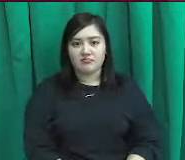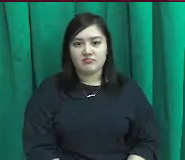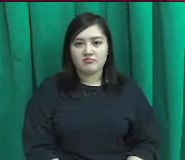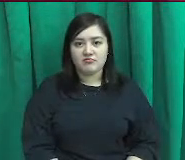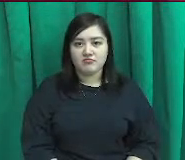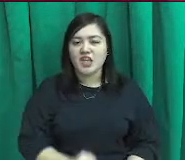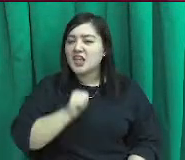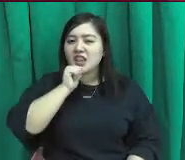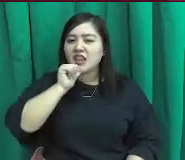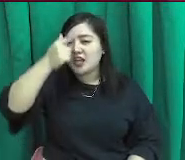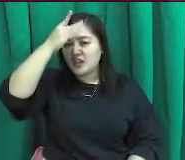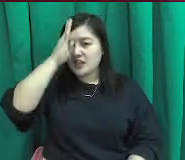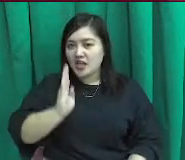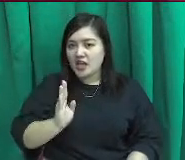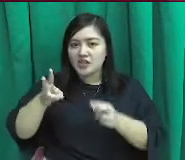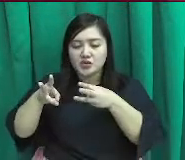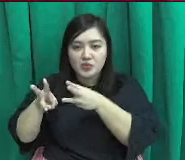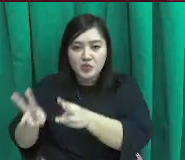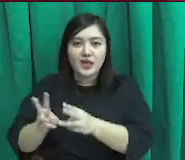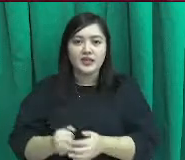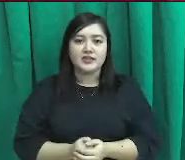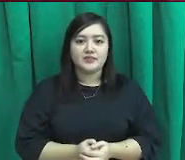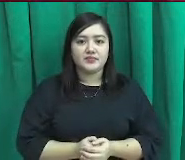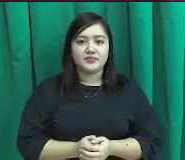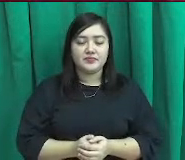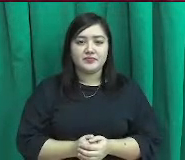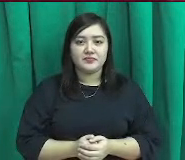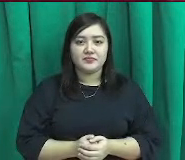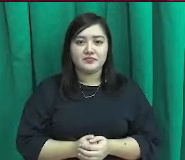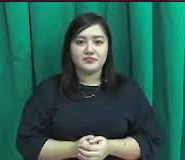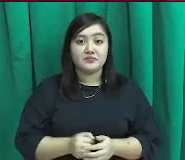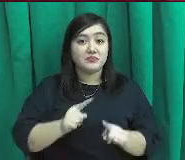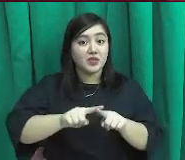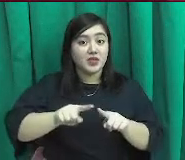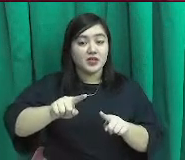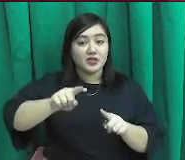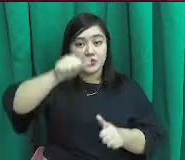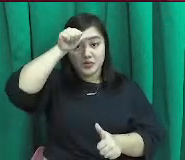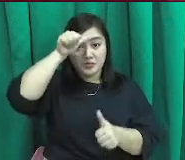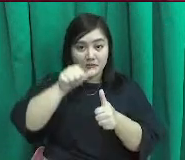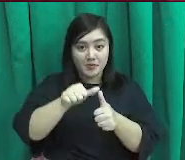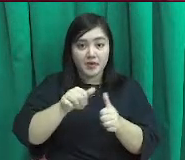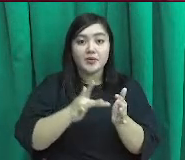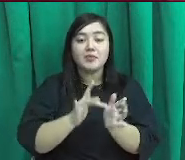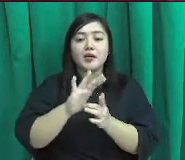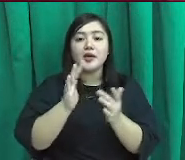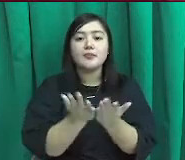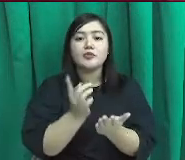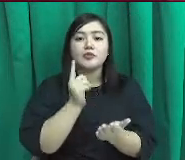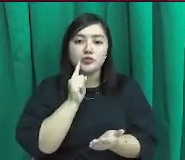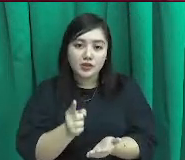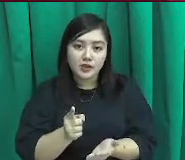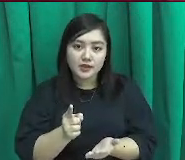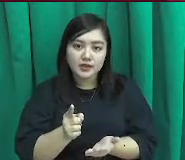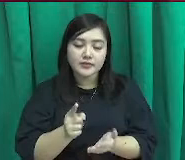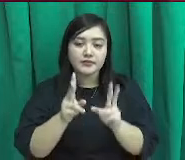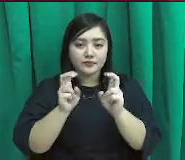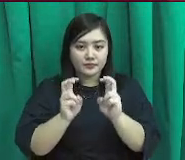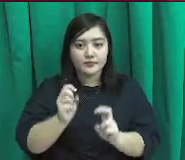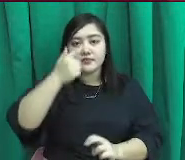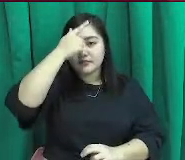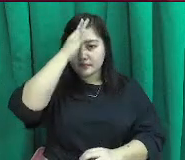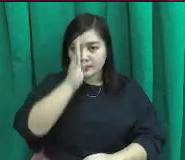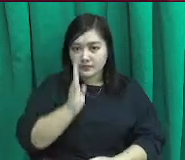yon? God is not mocked. Mm-hmm. You see? Kaya nga tayo, we have to take that first three words.